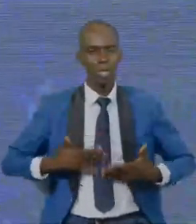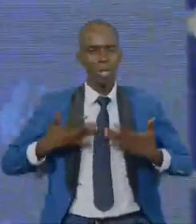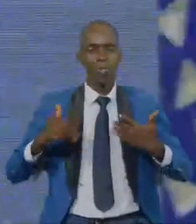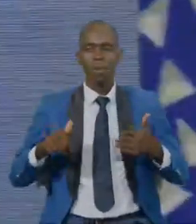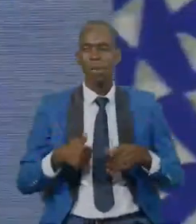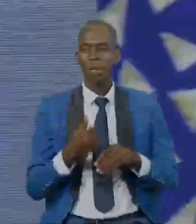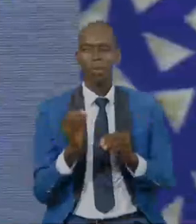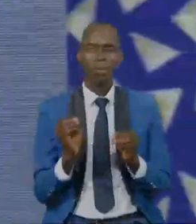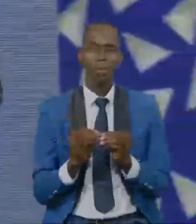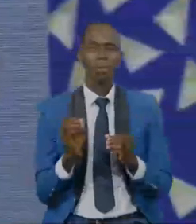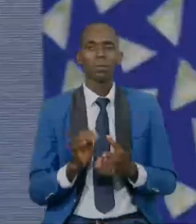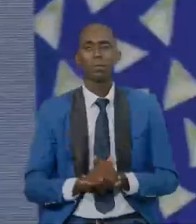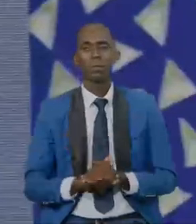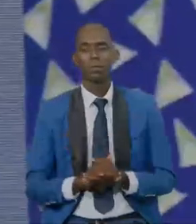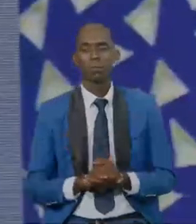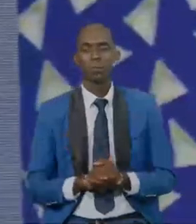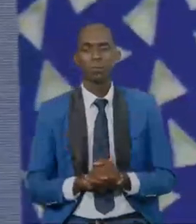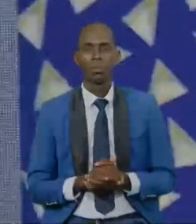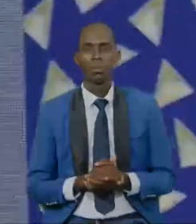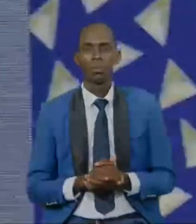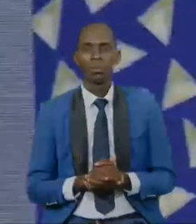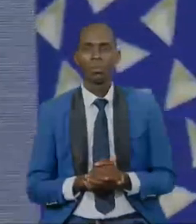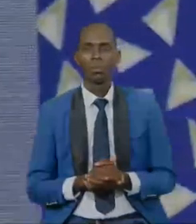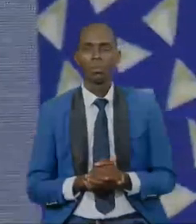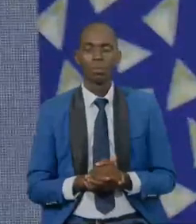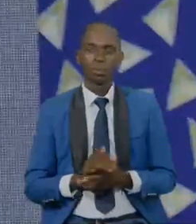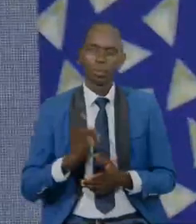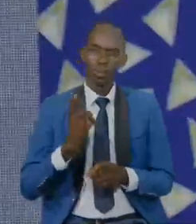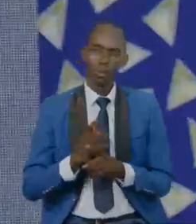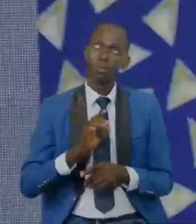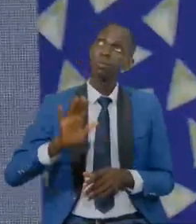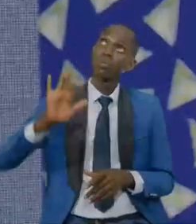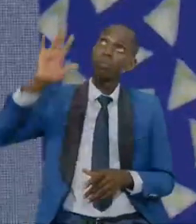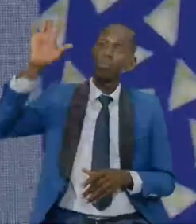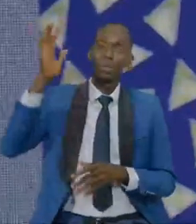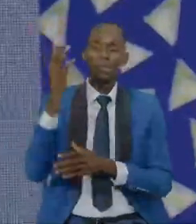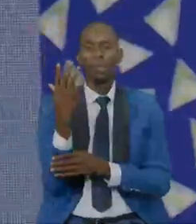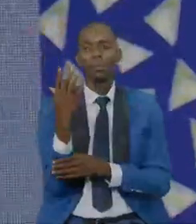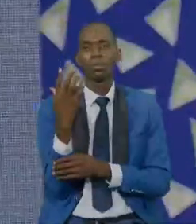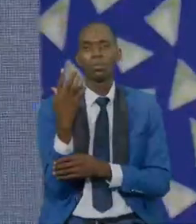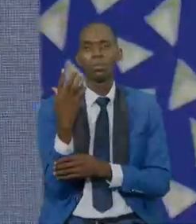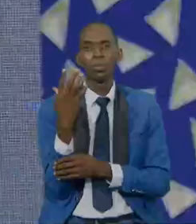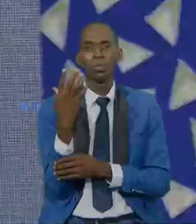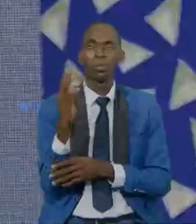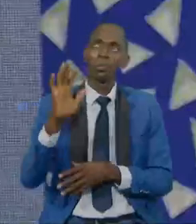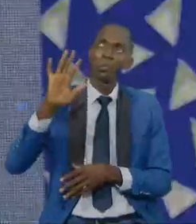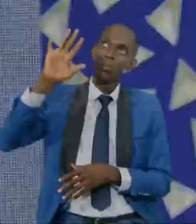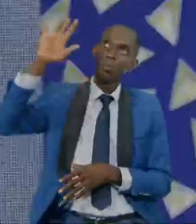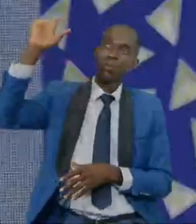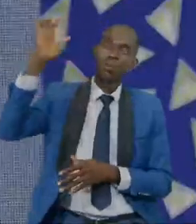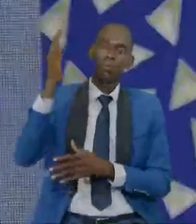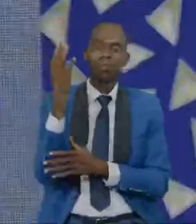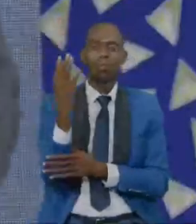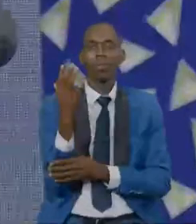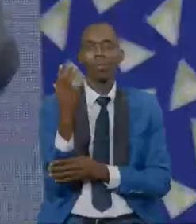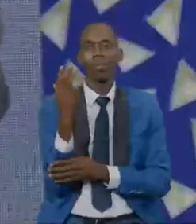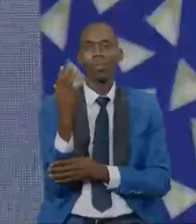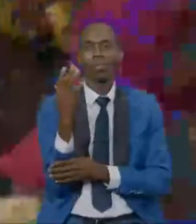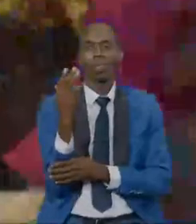de dérangement dans mon corps, dans ma vie, plus jamais. Lève la main là-bas. Lève bien la main